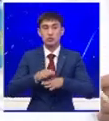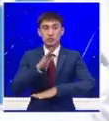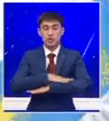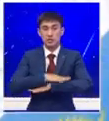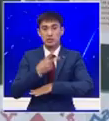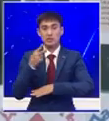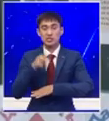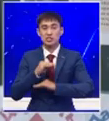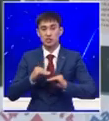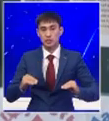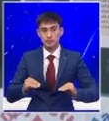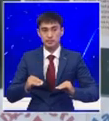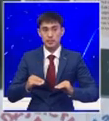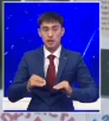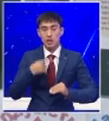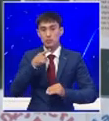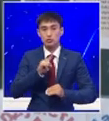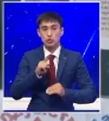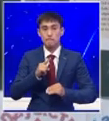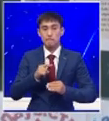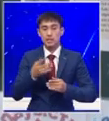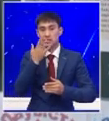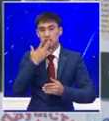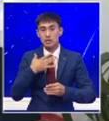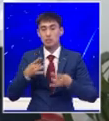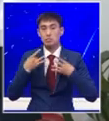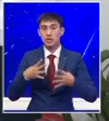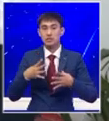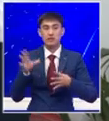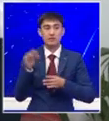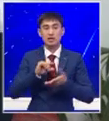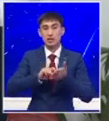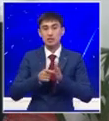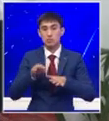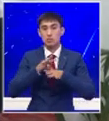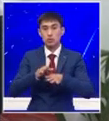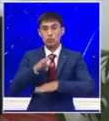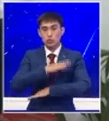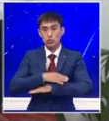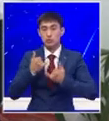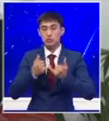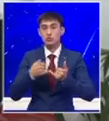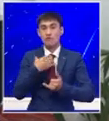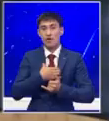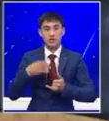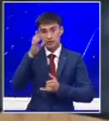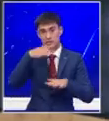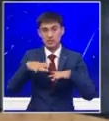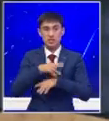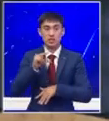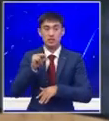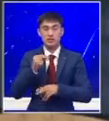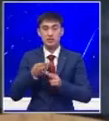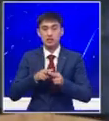порядка 2000 учащихся. И стоит отметить, что в преддверии национального праздника во всех классах пройдут уроки, посвященные важной для всей страны дате.